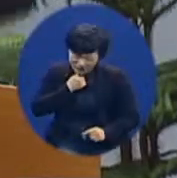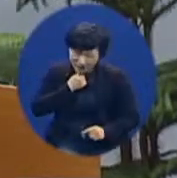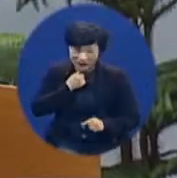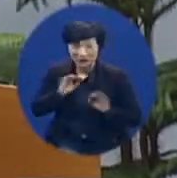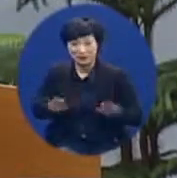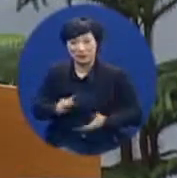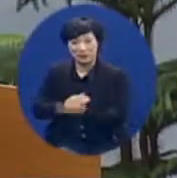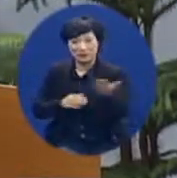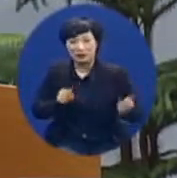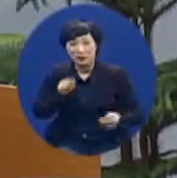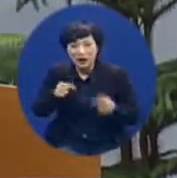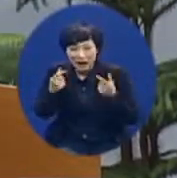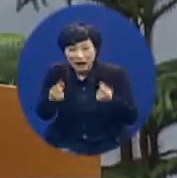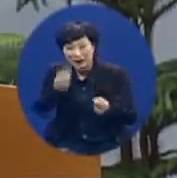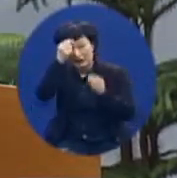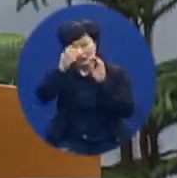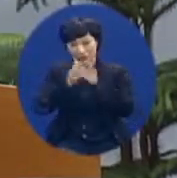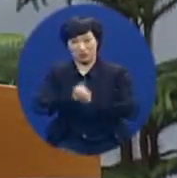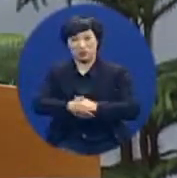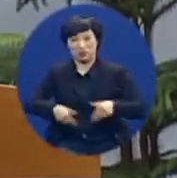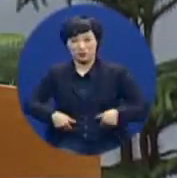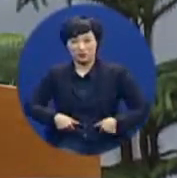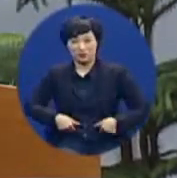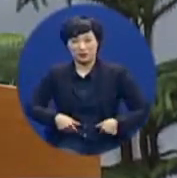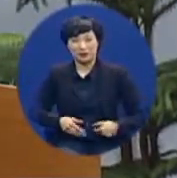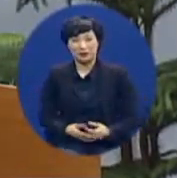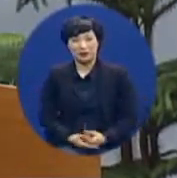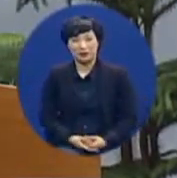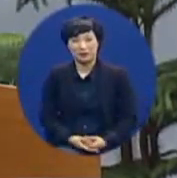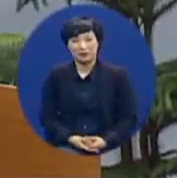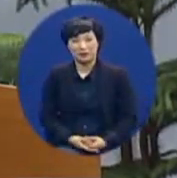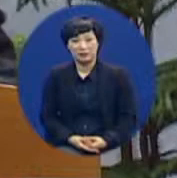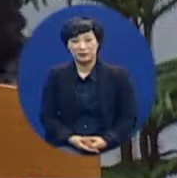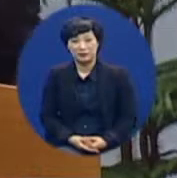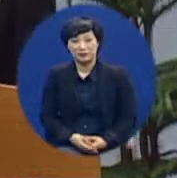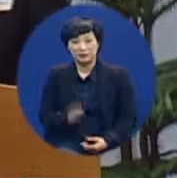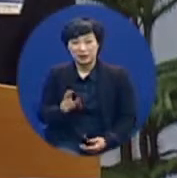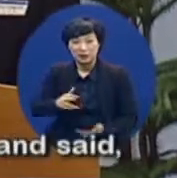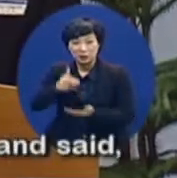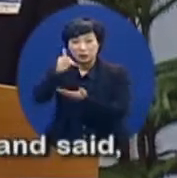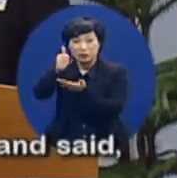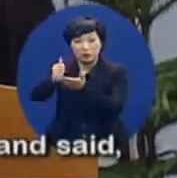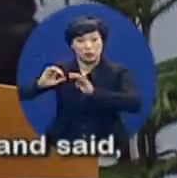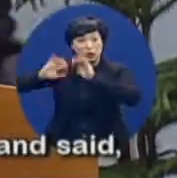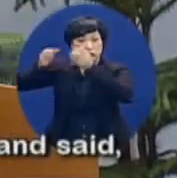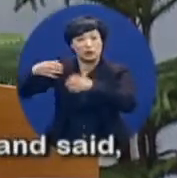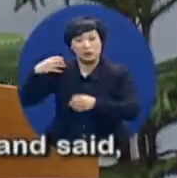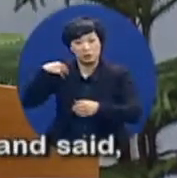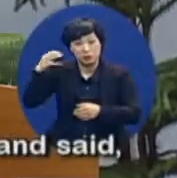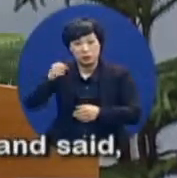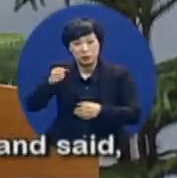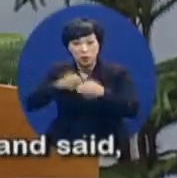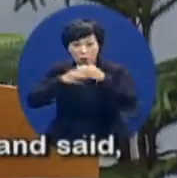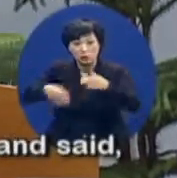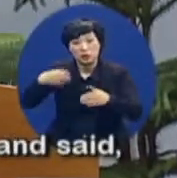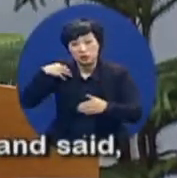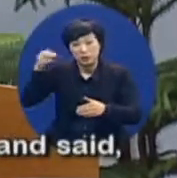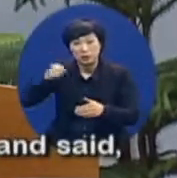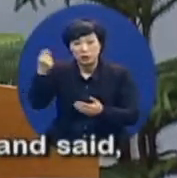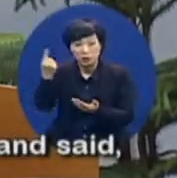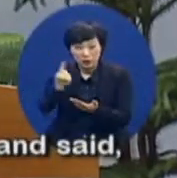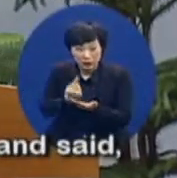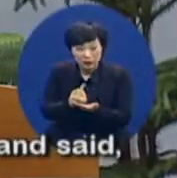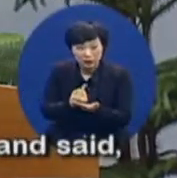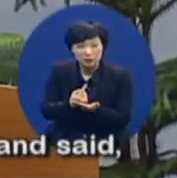너희는 이렇게 기도하라 아멘 님은 천국의 신분으로 공적 신분을 가지고